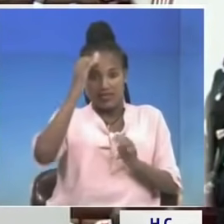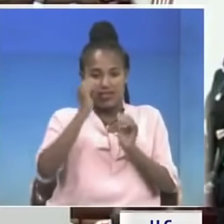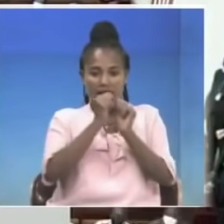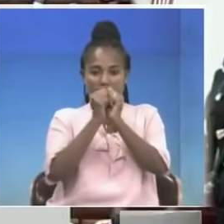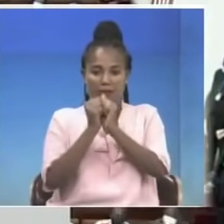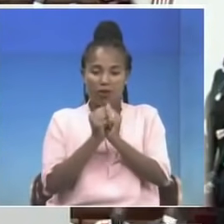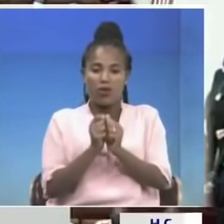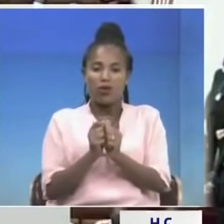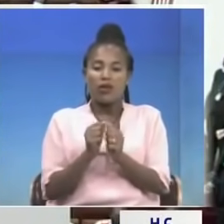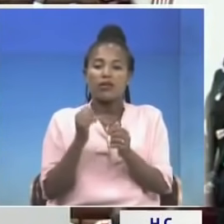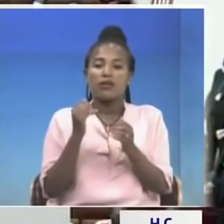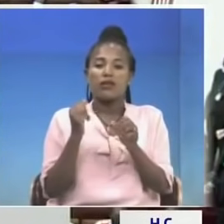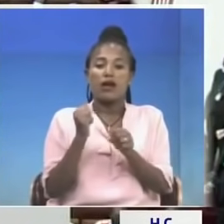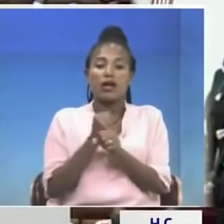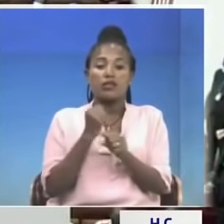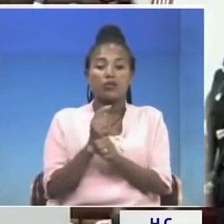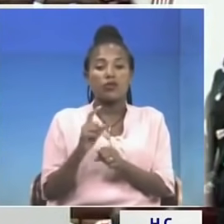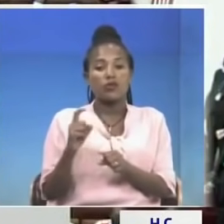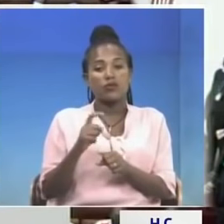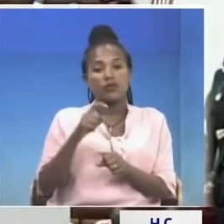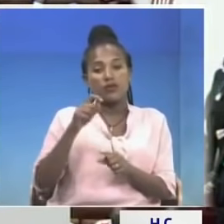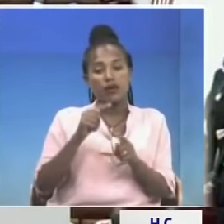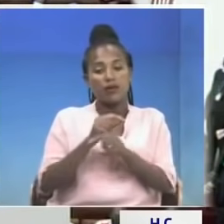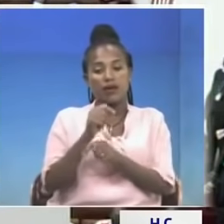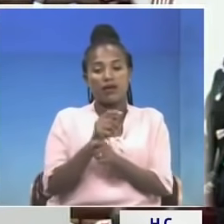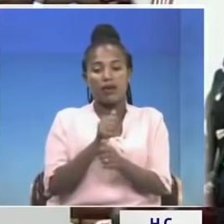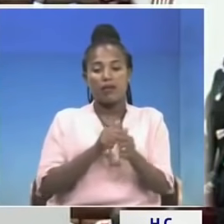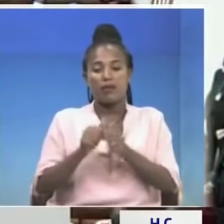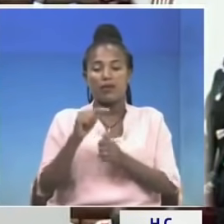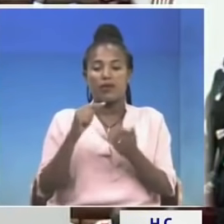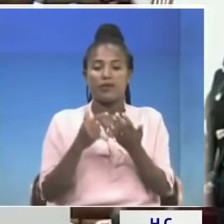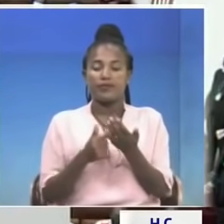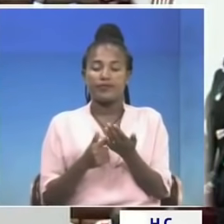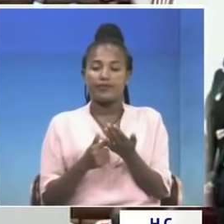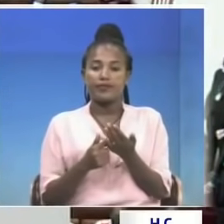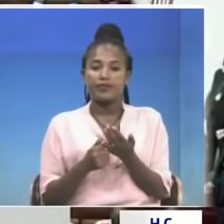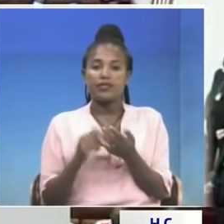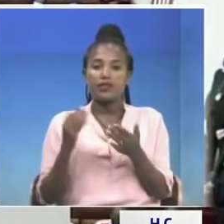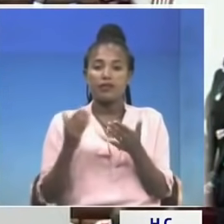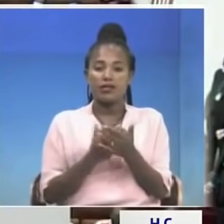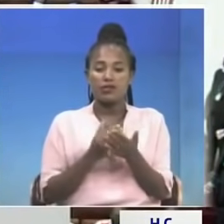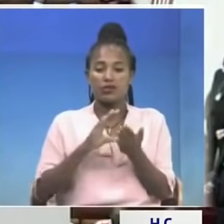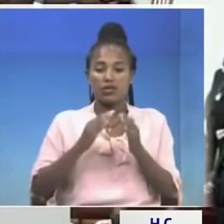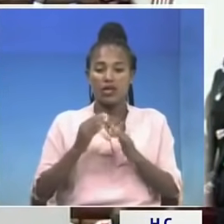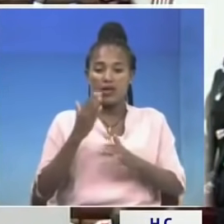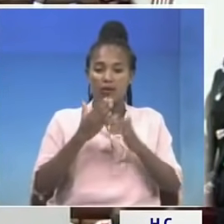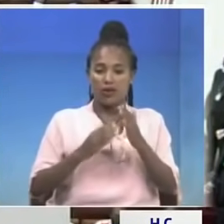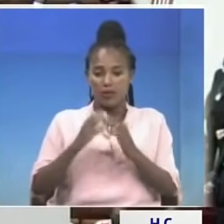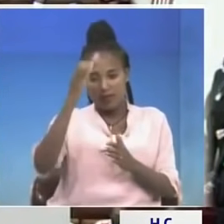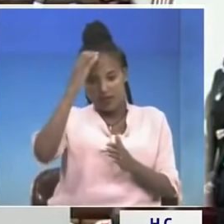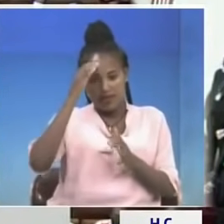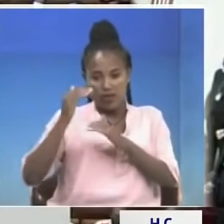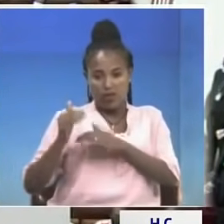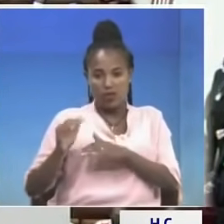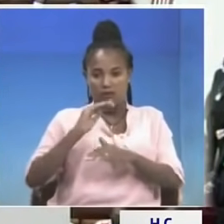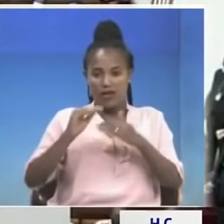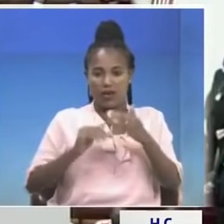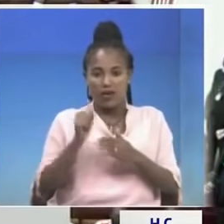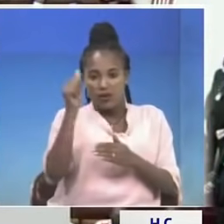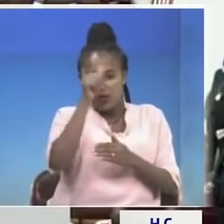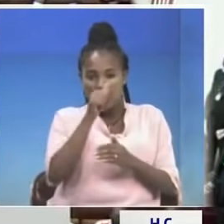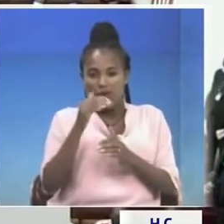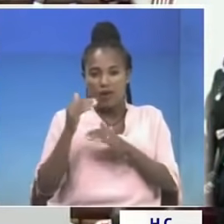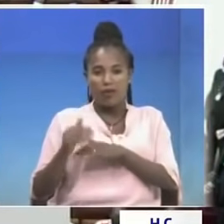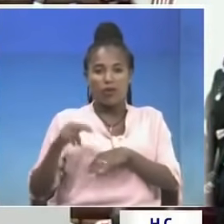አጋዥ የመሆን ተግባር ቀዳሚው ተግባር እንደሆነ ነው ያነሱልን። እናም በአዲስ መልክ ከሚዋቀረው መንግስት ጎን መላ ኢትዮጵያውያን ሊቆሙ